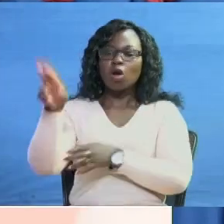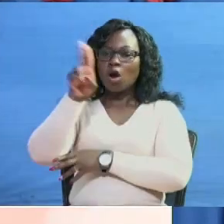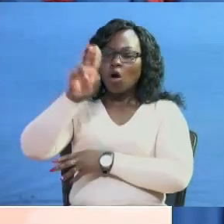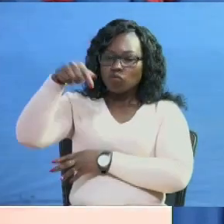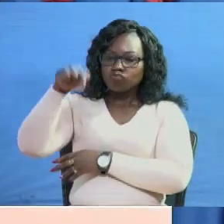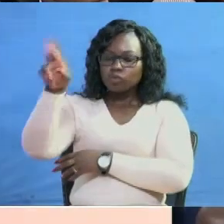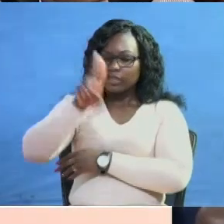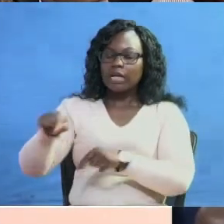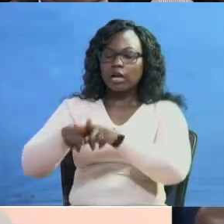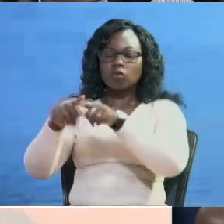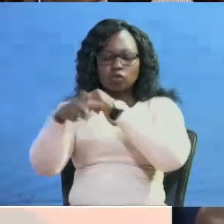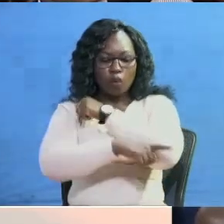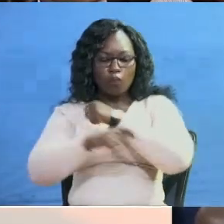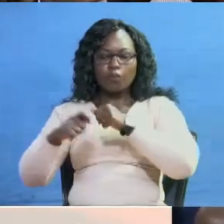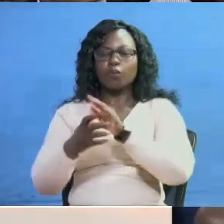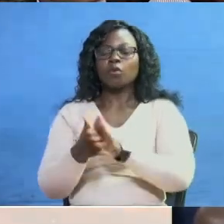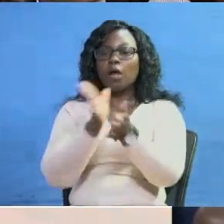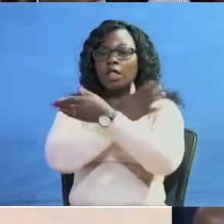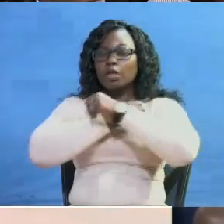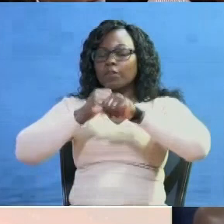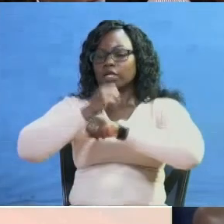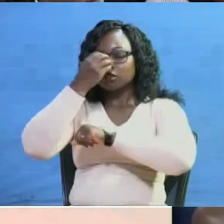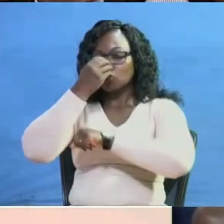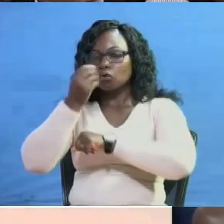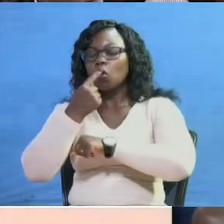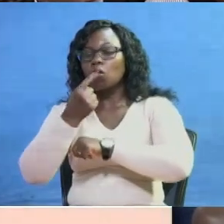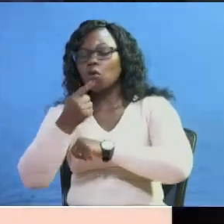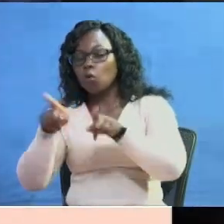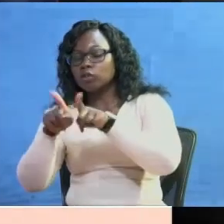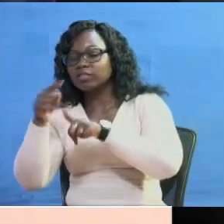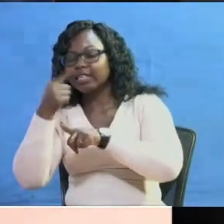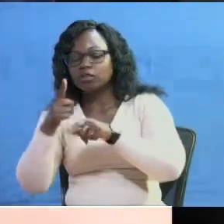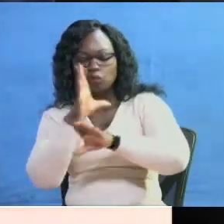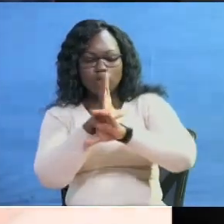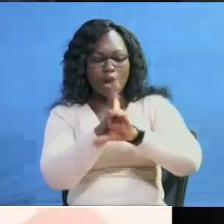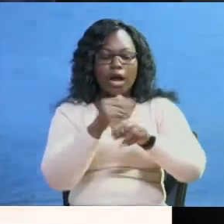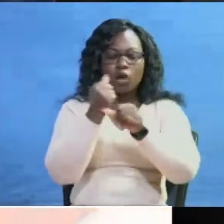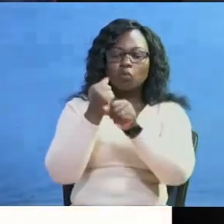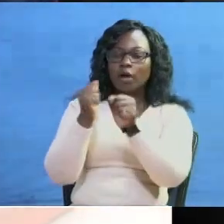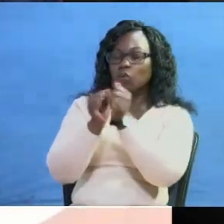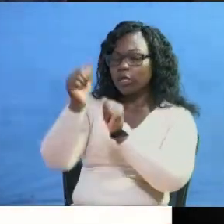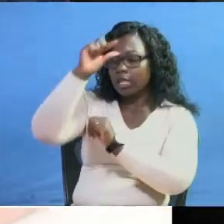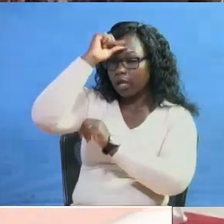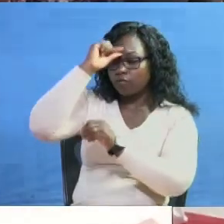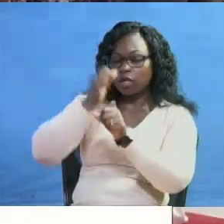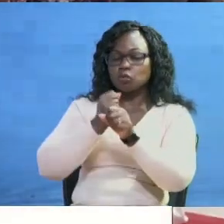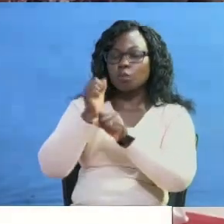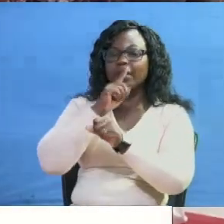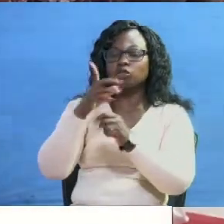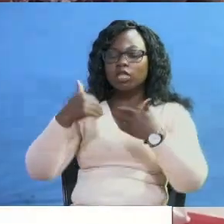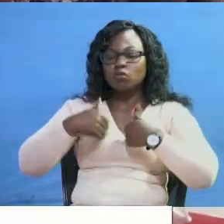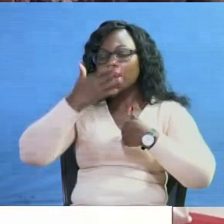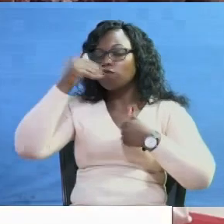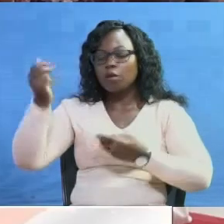sababu ya theft. Rais vile vile alitoa wito kwa makanisa kufanya kazi na serikali ili kuhakikisha